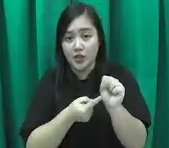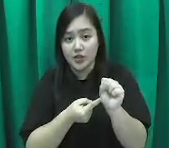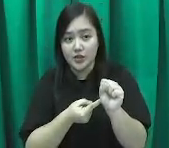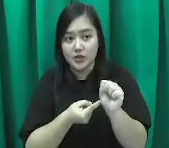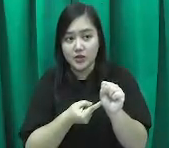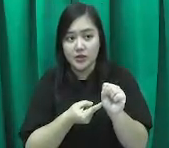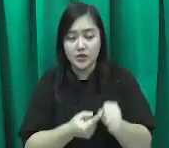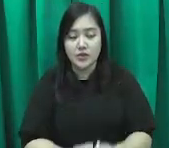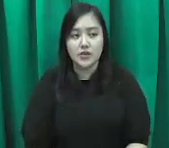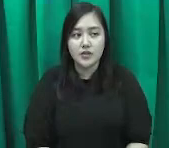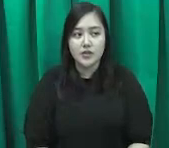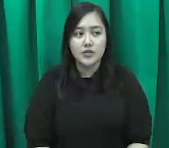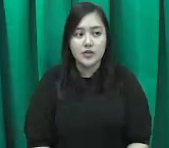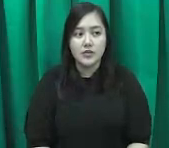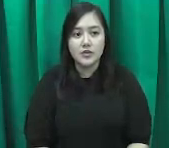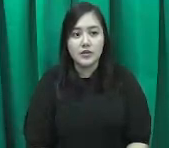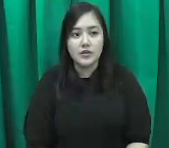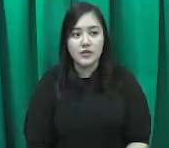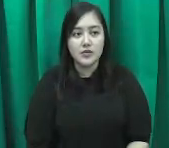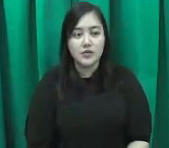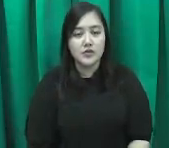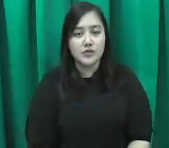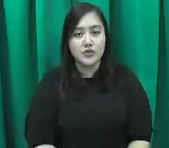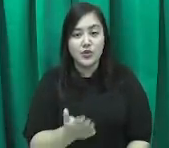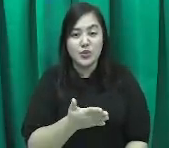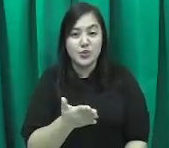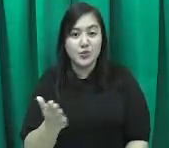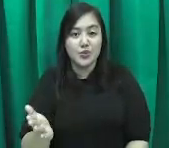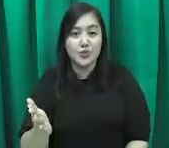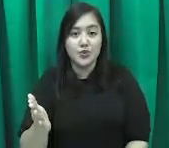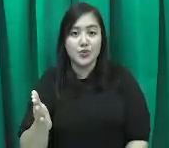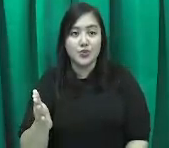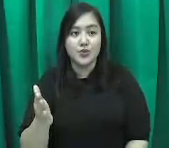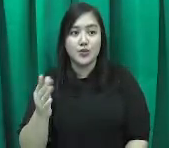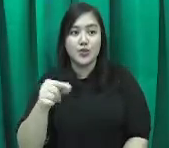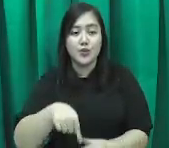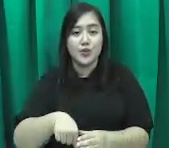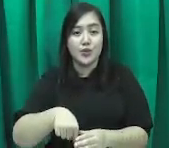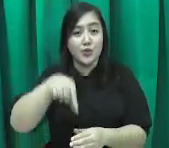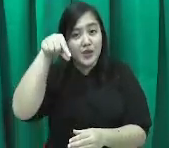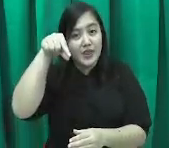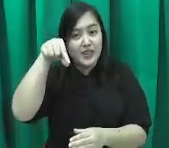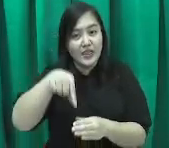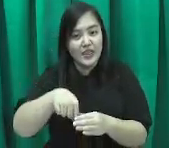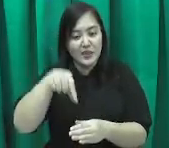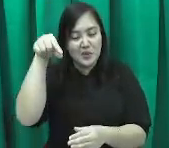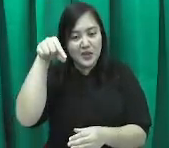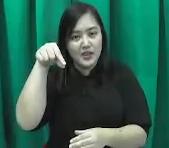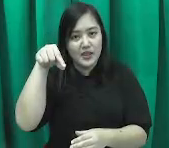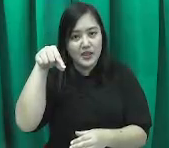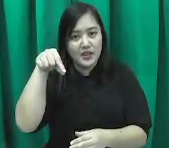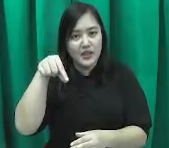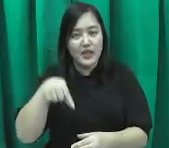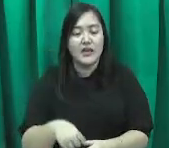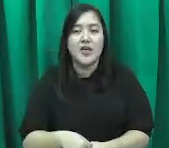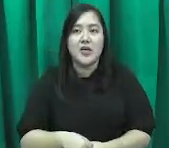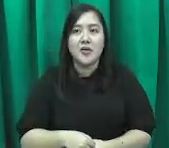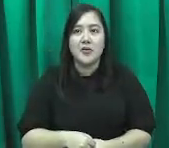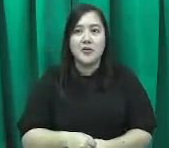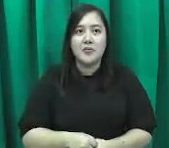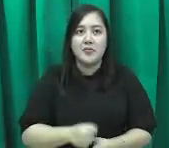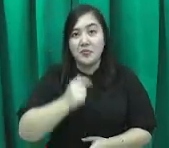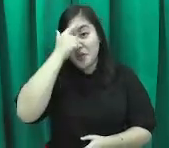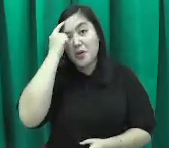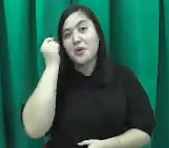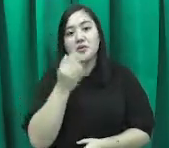pagka yung talagang sobrang-sobra na. Hindi mo kinukonsider ang Panginoon. Yes. Kasi ang Panginoon, unlimited yan eh. Yes. Eh sa atin,